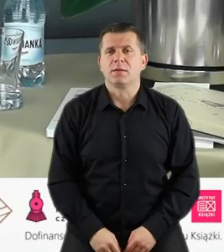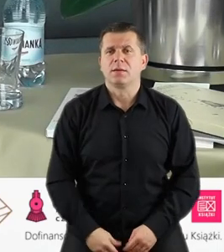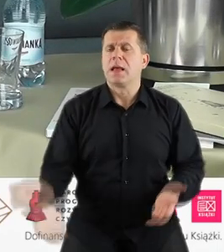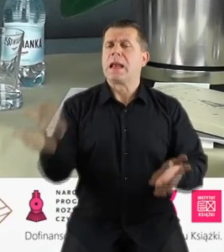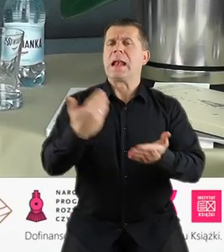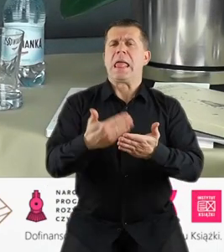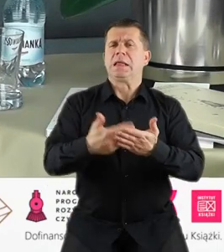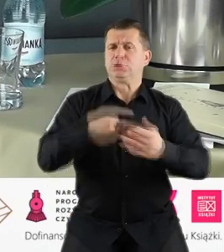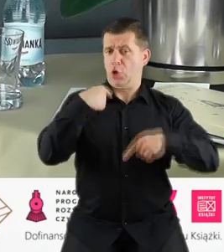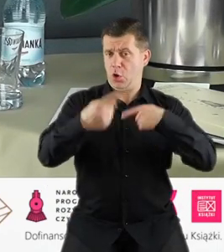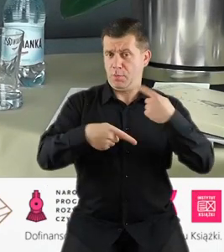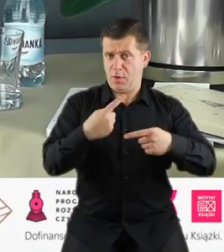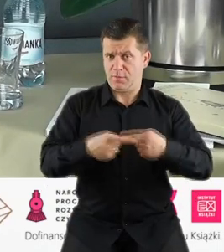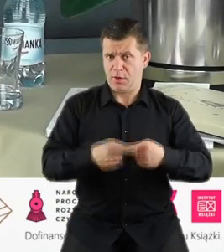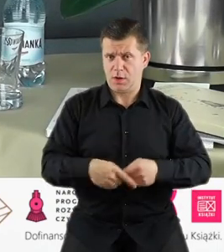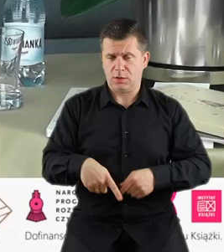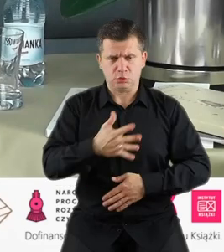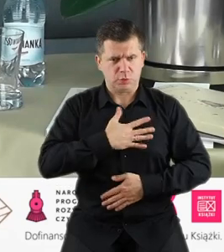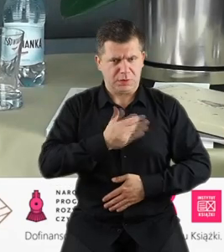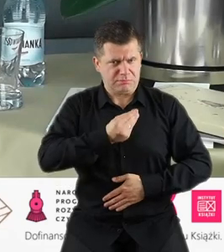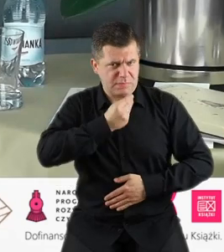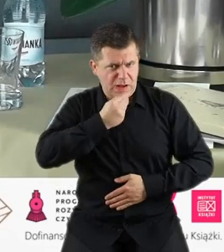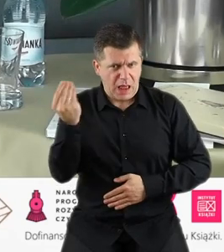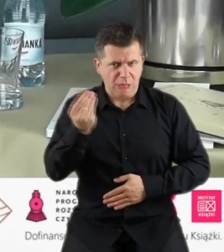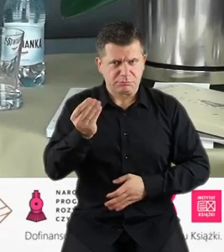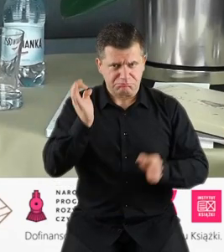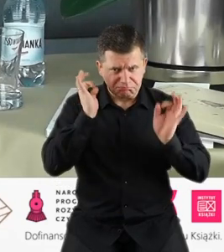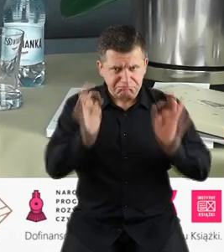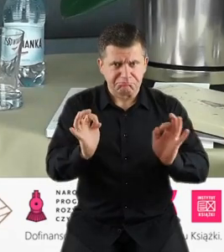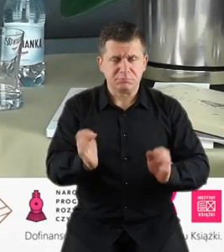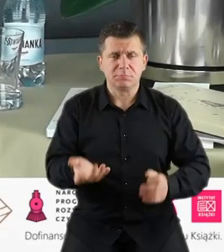Dlaczego akurat opowiadanie? Tak, to najbardziej jest doskonała.